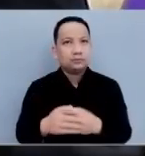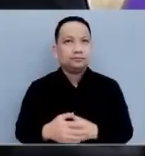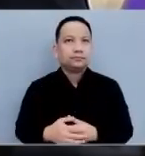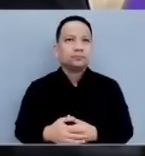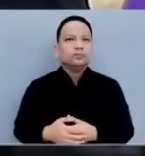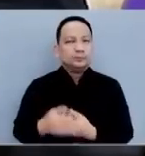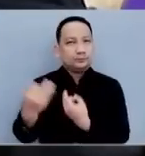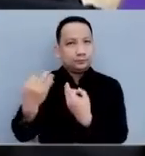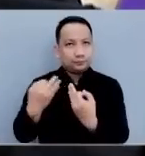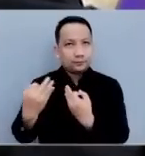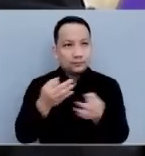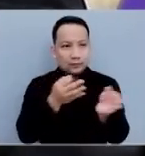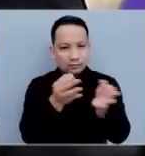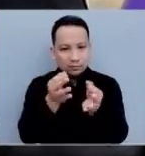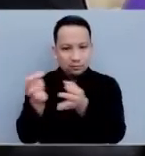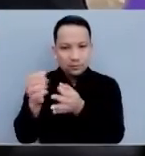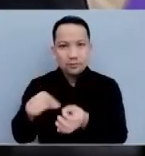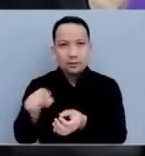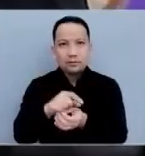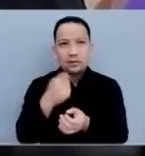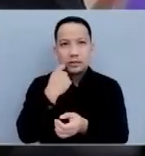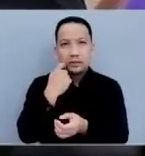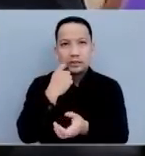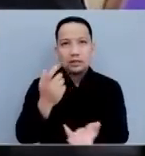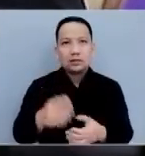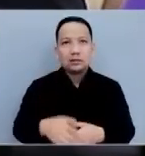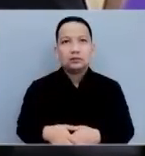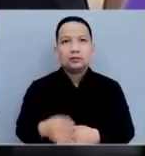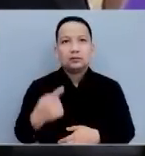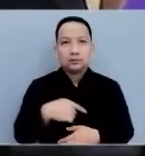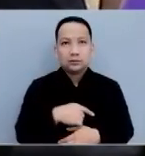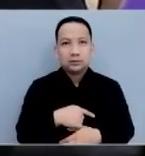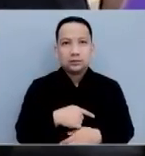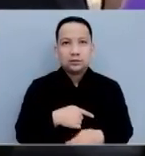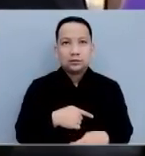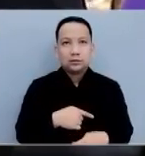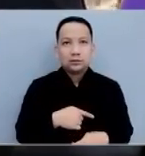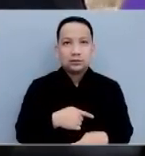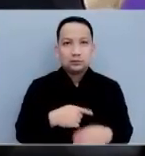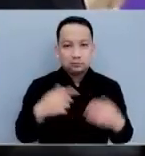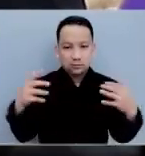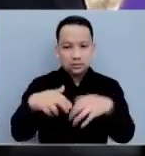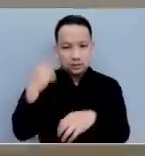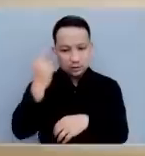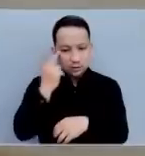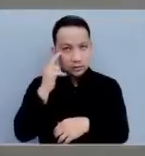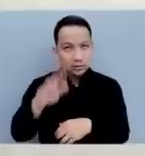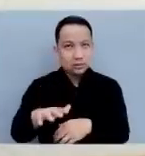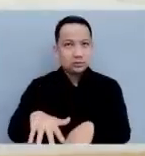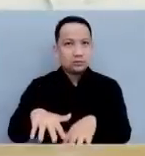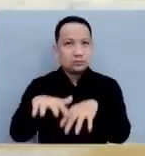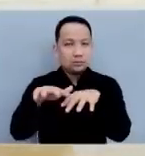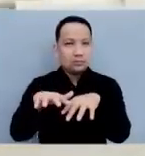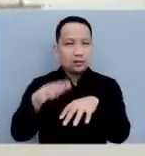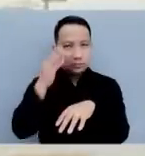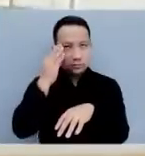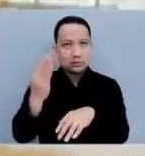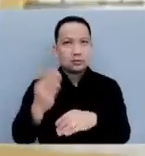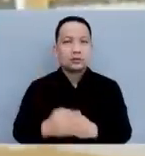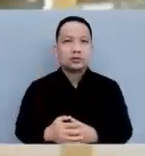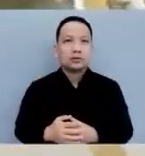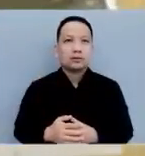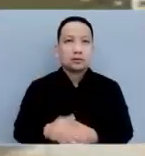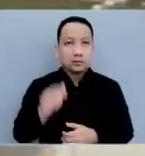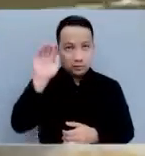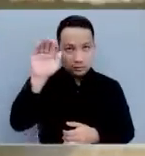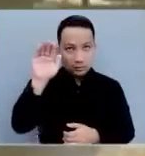napaliwanag na ho ng karamihan kanina ho na marami hong factor na nagkokoso ng pagbaha sa Bulacan. Nananawagan